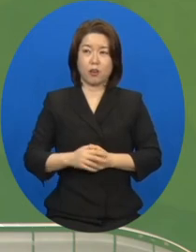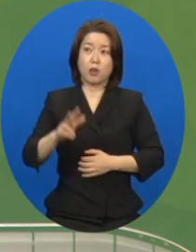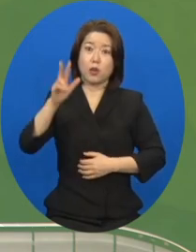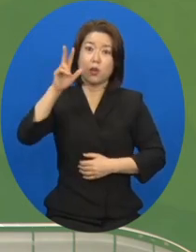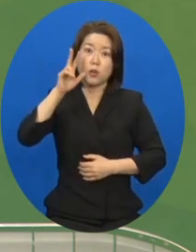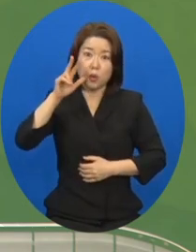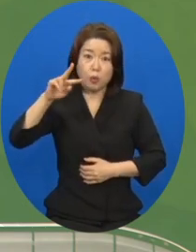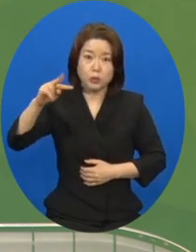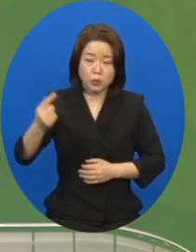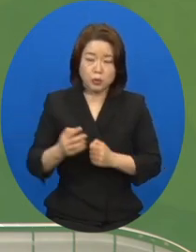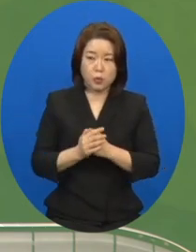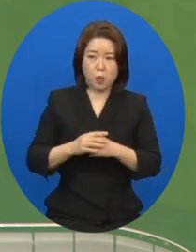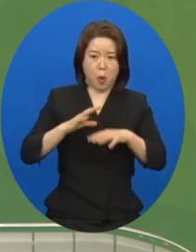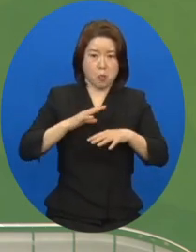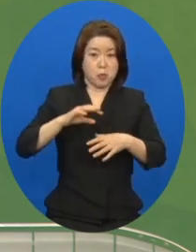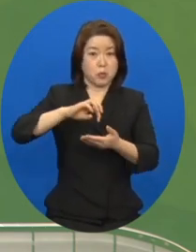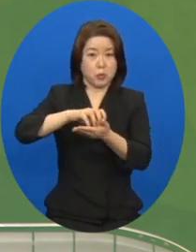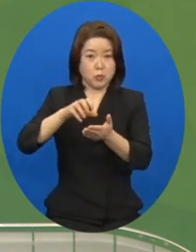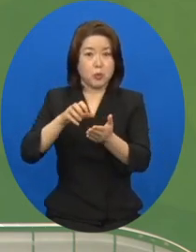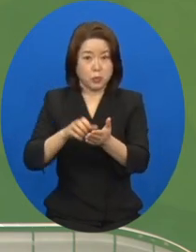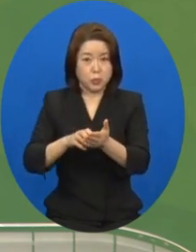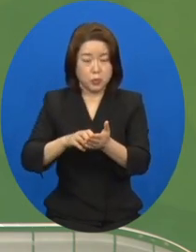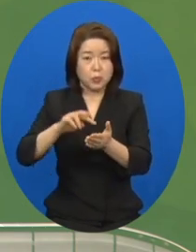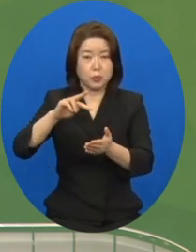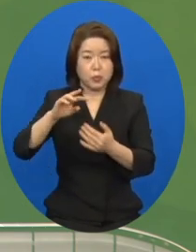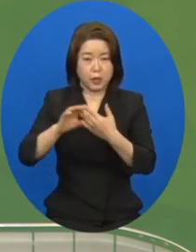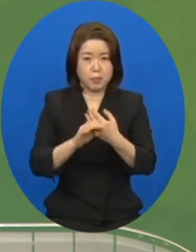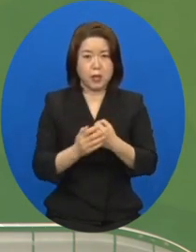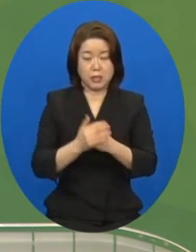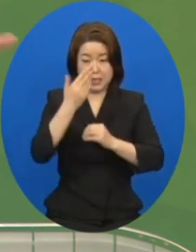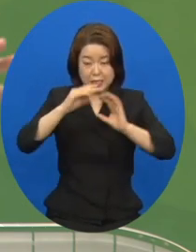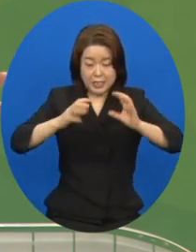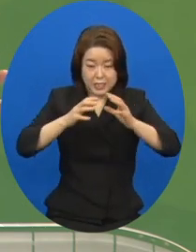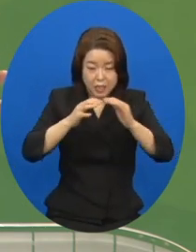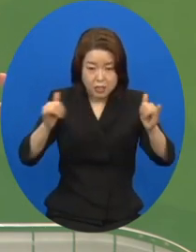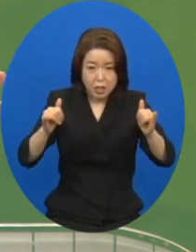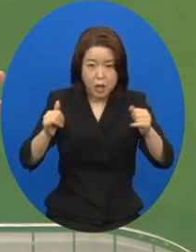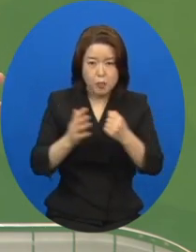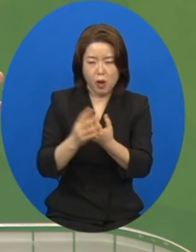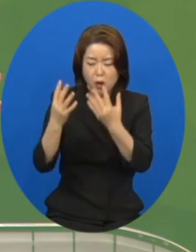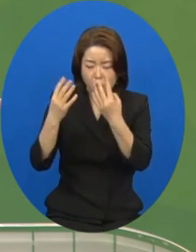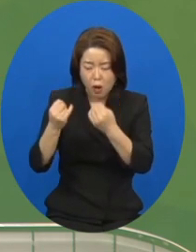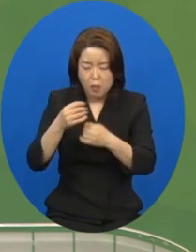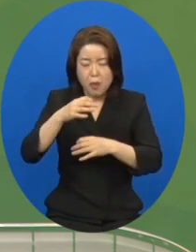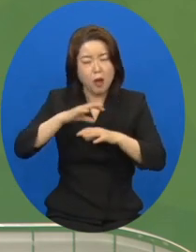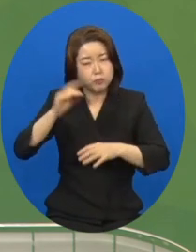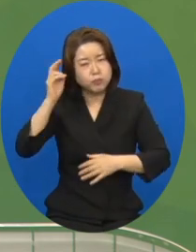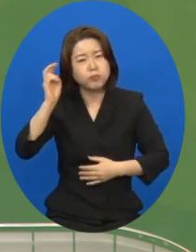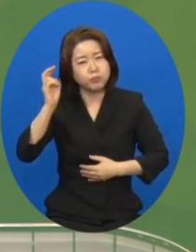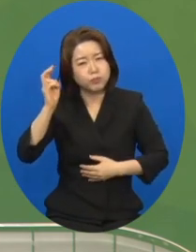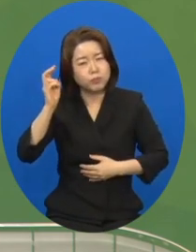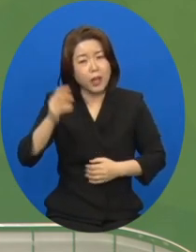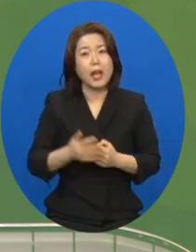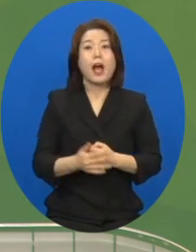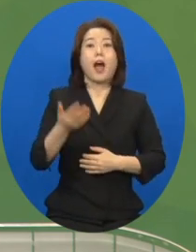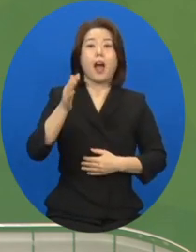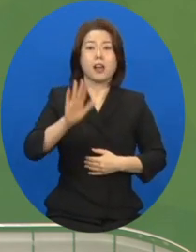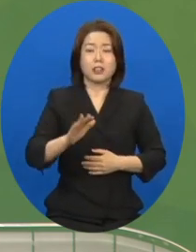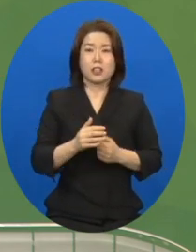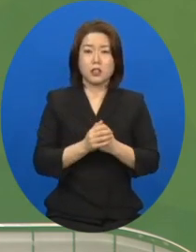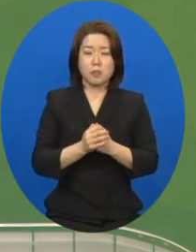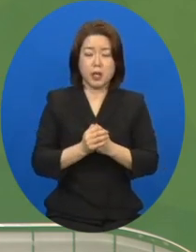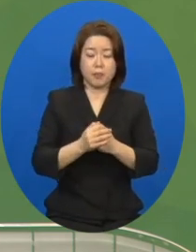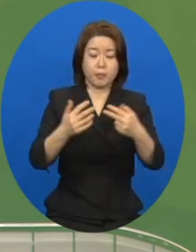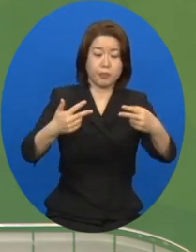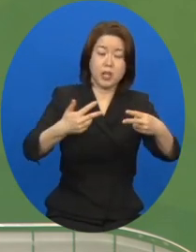여호수아도 무서울 정도라면 이스라엘 백성들은 얼마나 무서웠겠습니까? 그런데 이